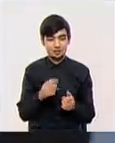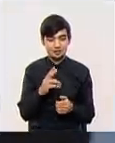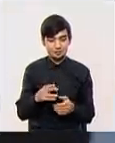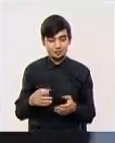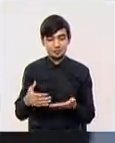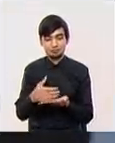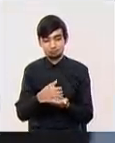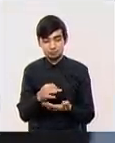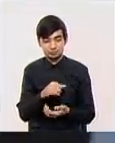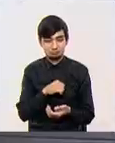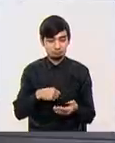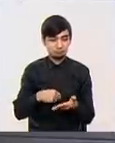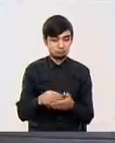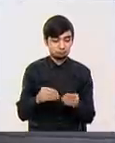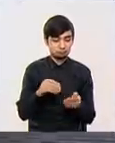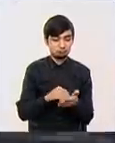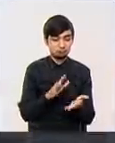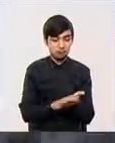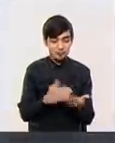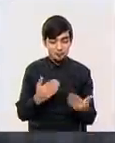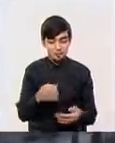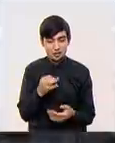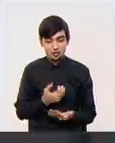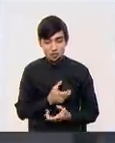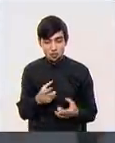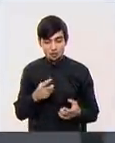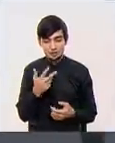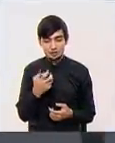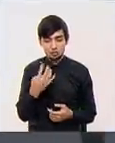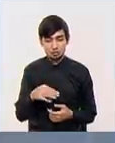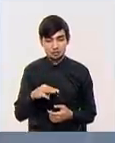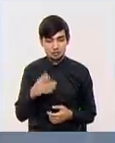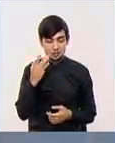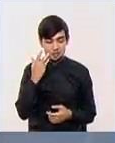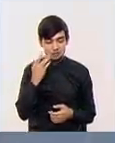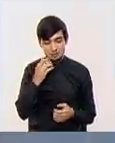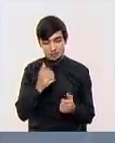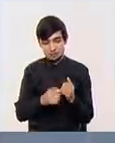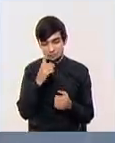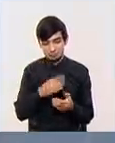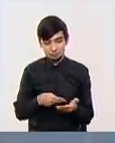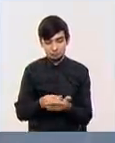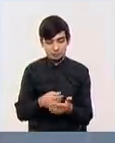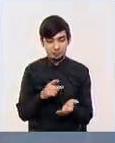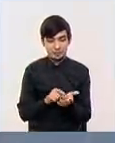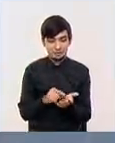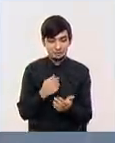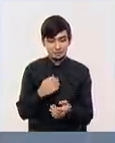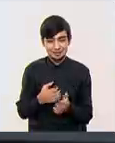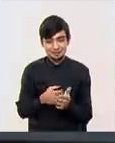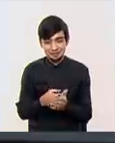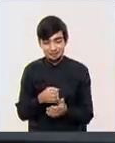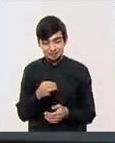жарақты сатып алған. Соның өзінде қазір қойдырған құрылғыға тұрғындар 340 теңгеден жинап береді. Онсызда азынаулық зейнетақысын жеткізе алмай